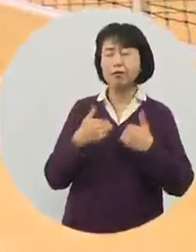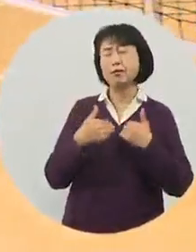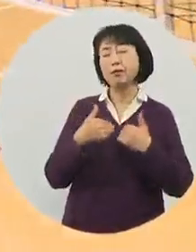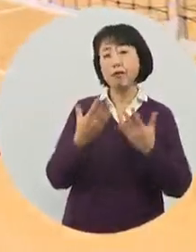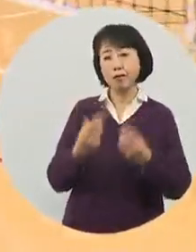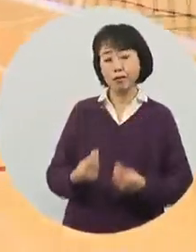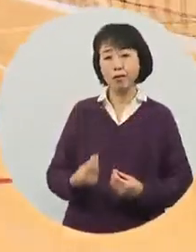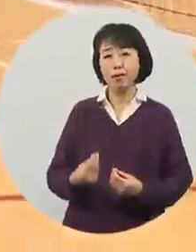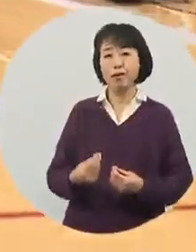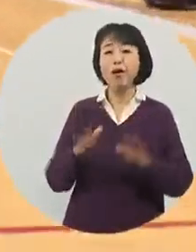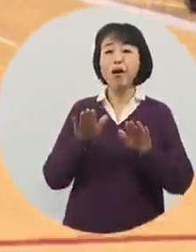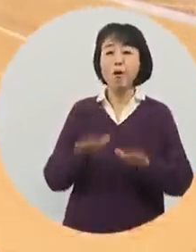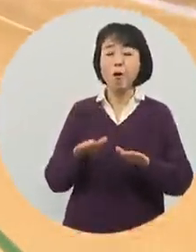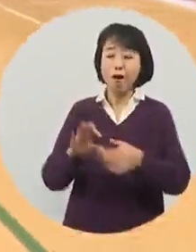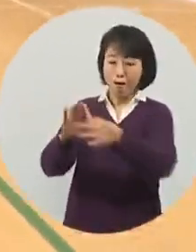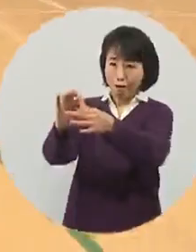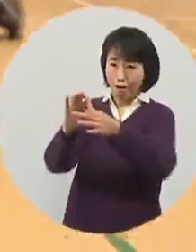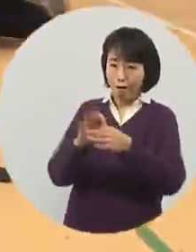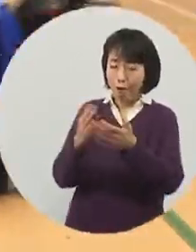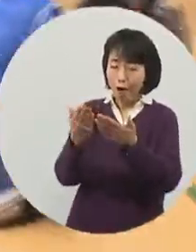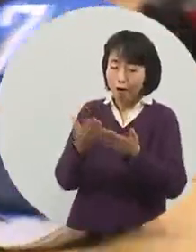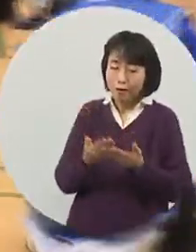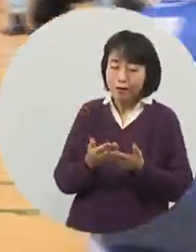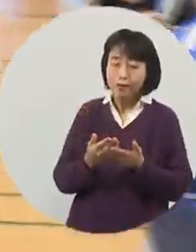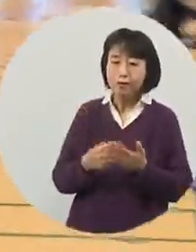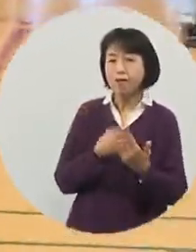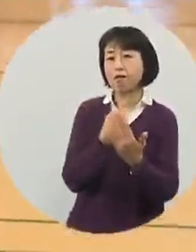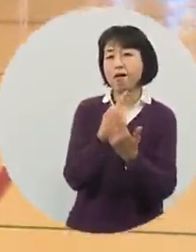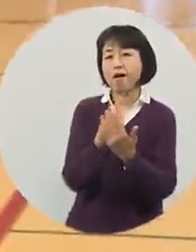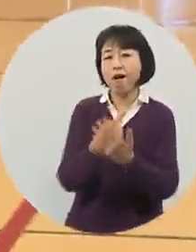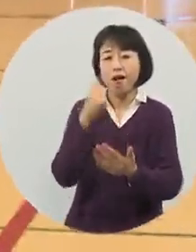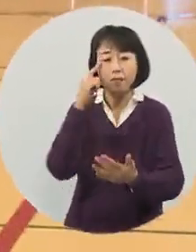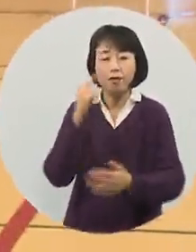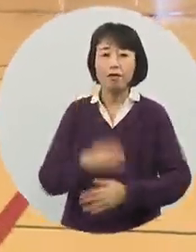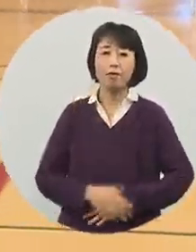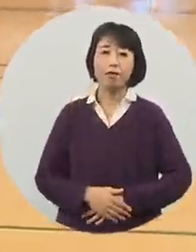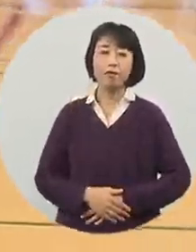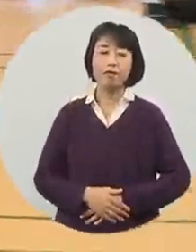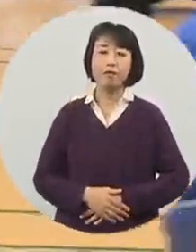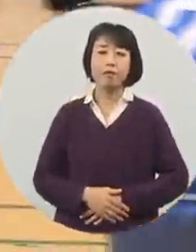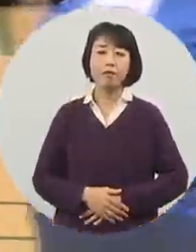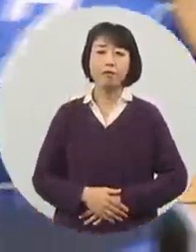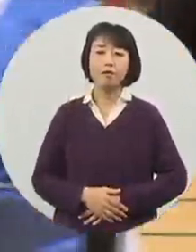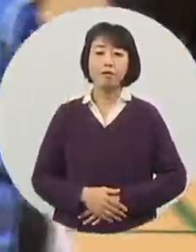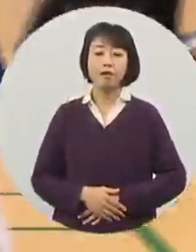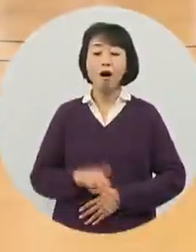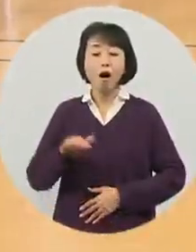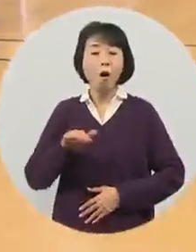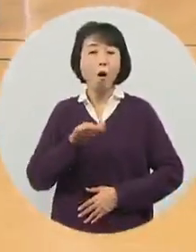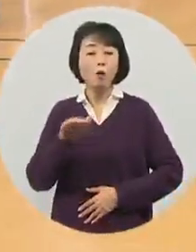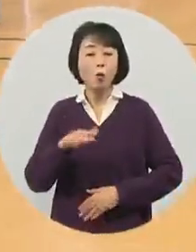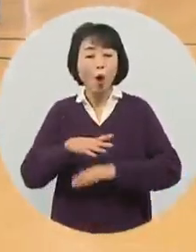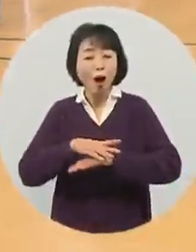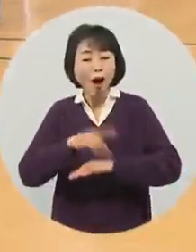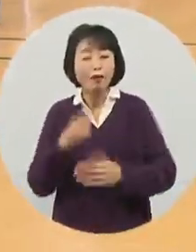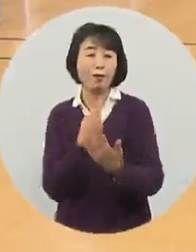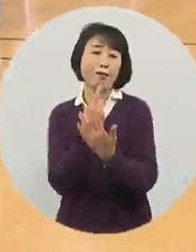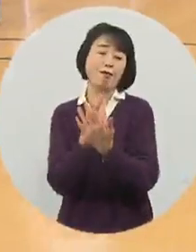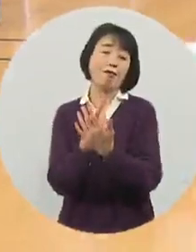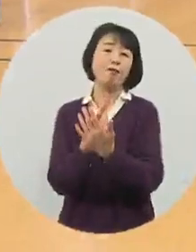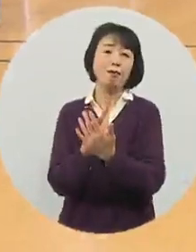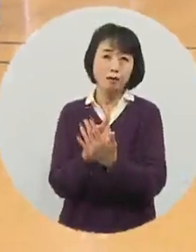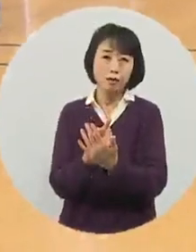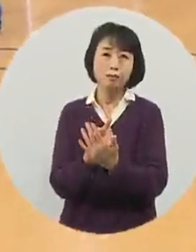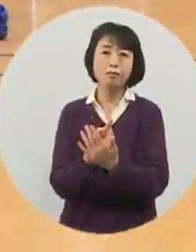知らせをいただいたので、はい、ちょっとまた来てみました、 はい、実際高校さんと今日はじゃあ初めて、 はい、そうなんですよ、は